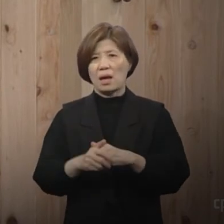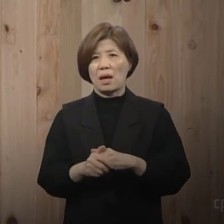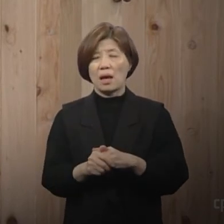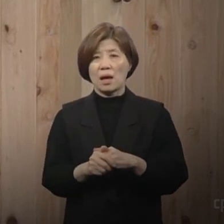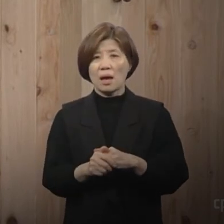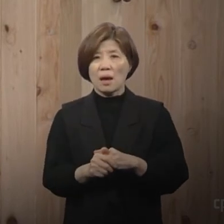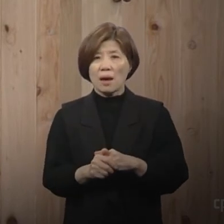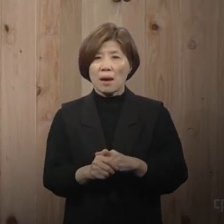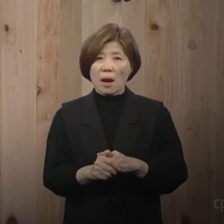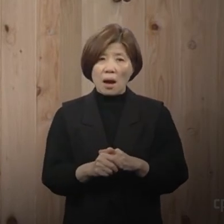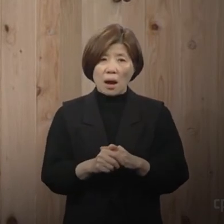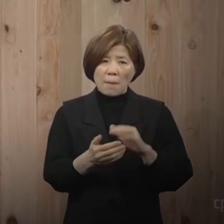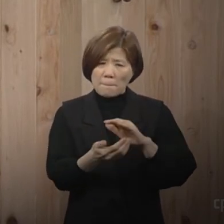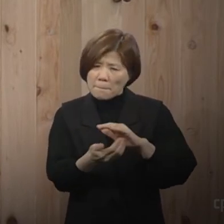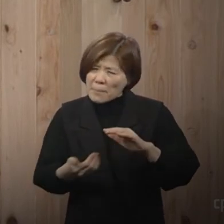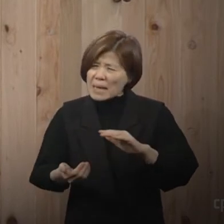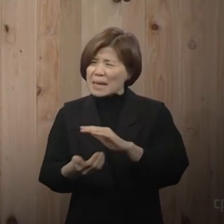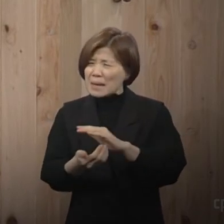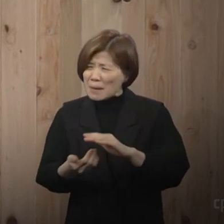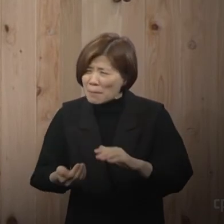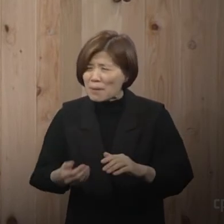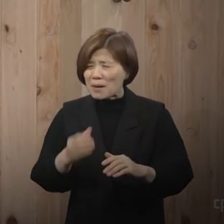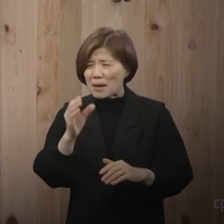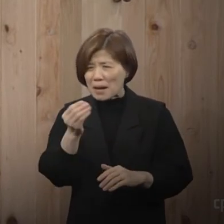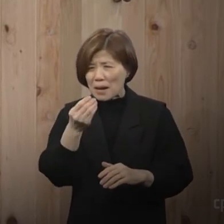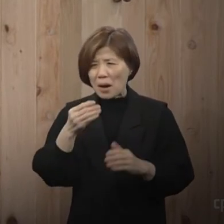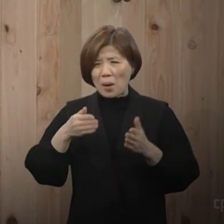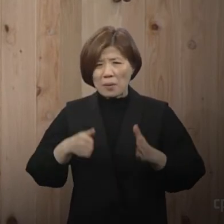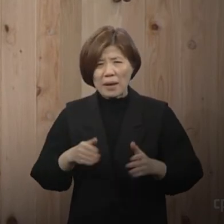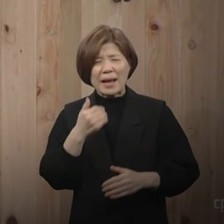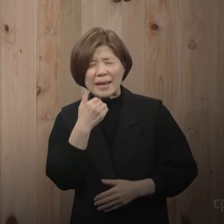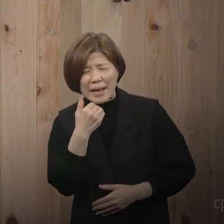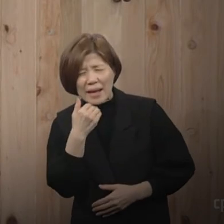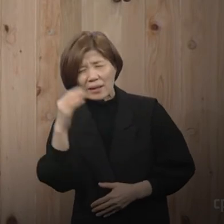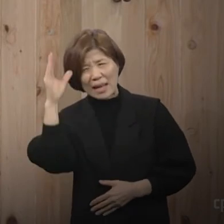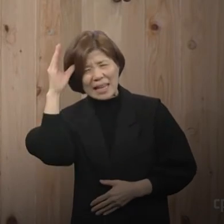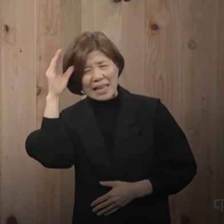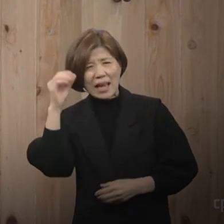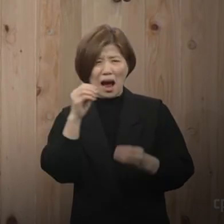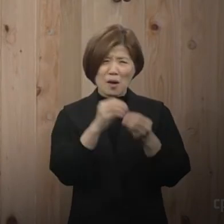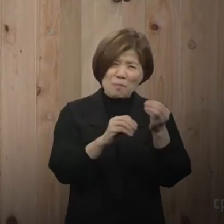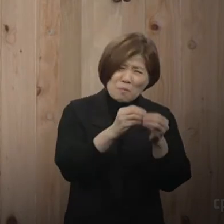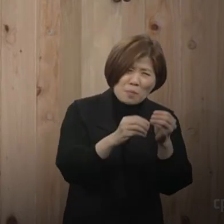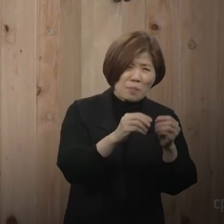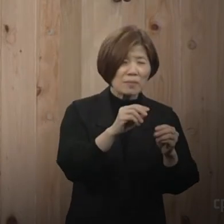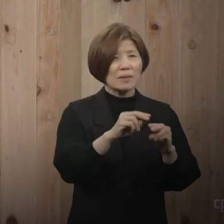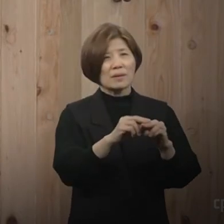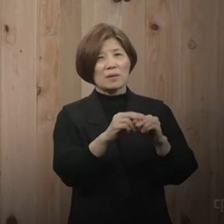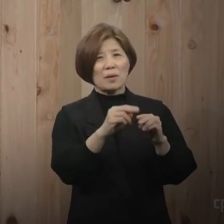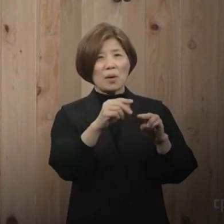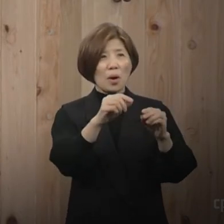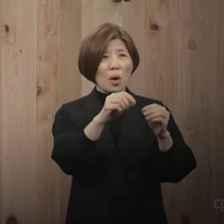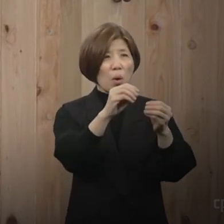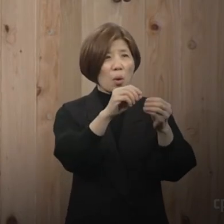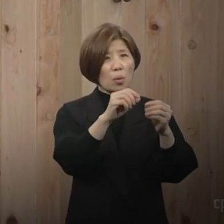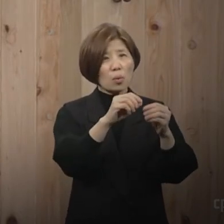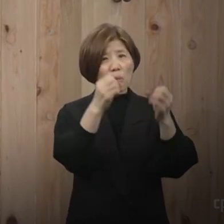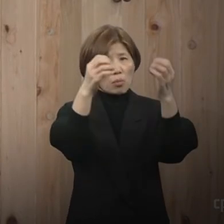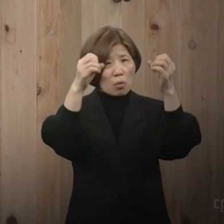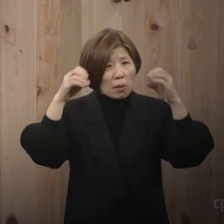나오고, 한참 전부터 뭐 트리를 장식하고 이날이 되면 다 같이 기뻐하고